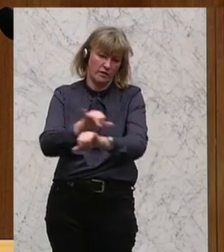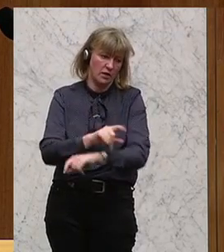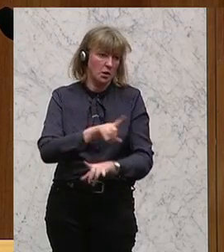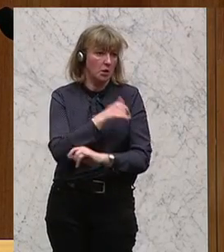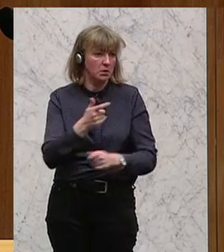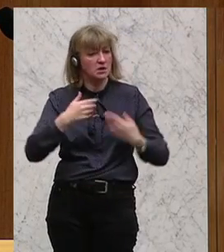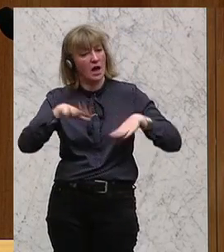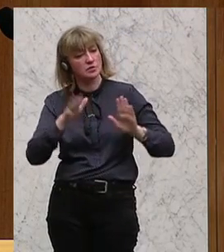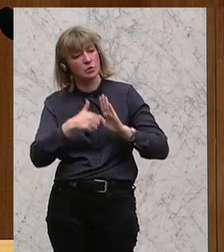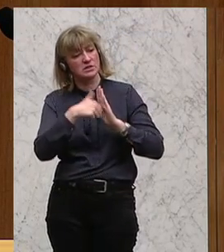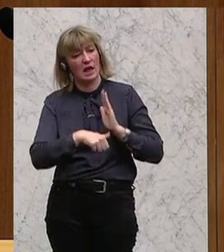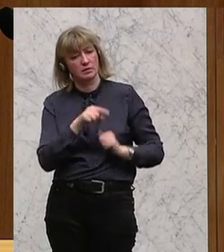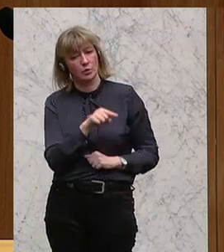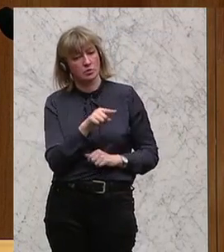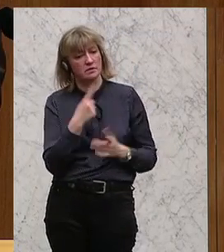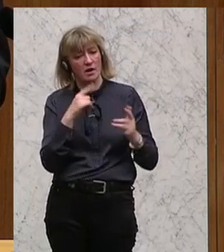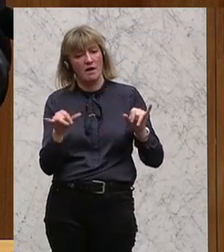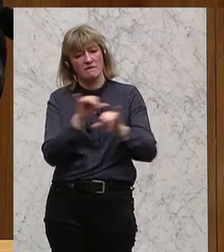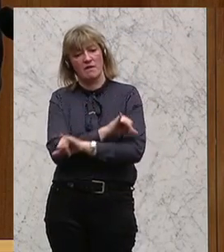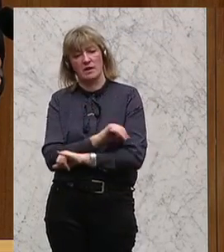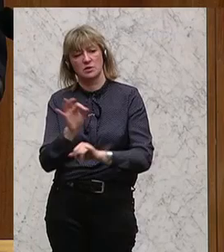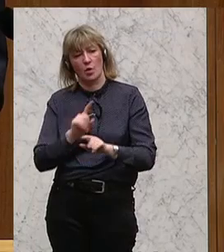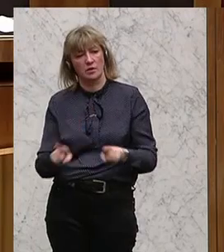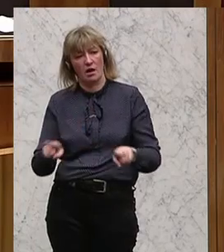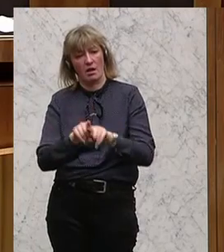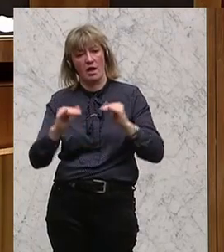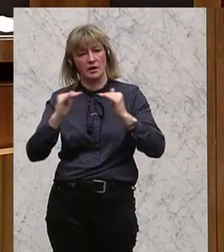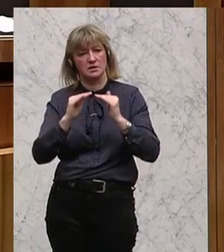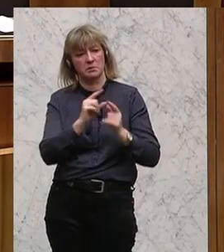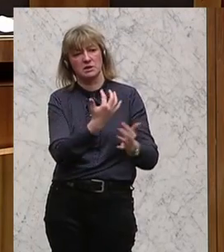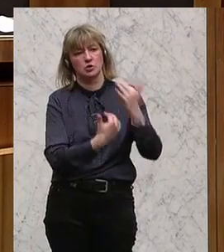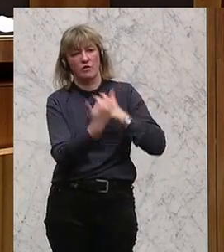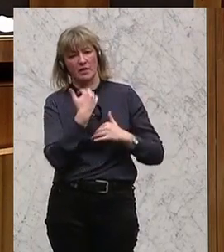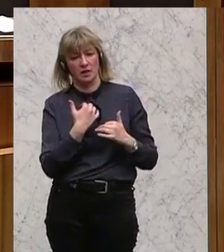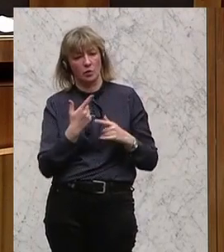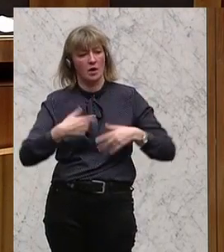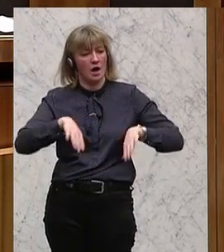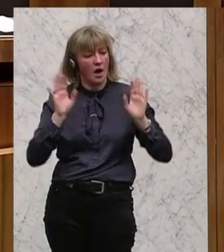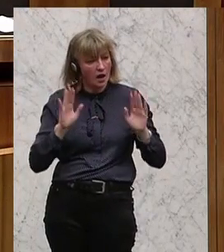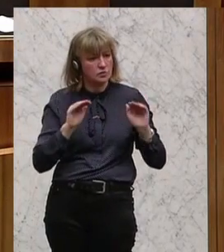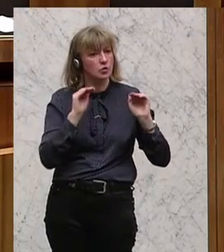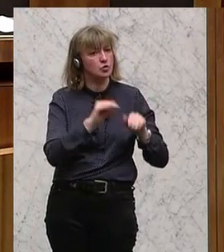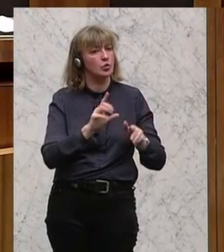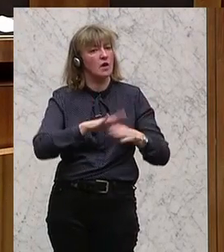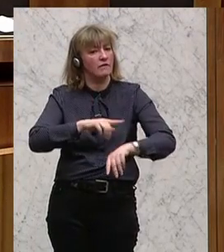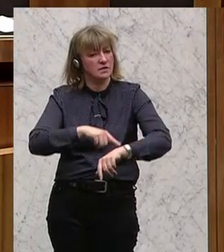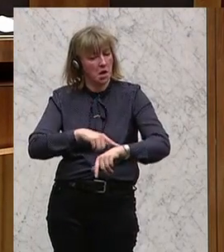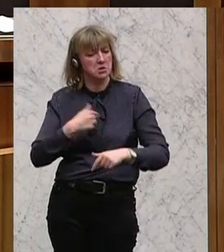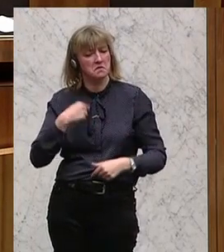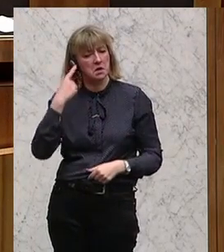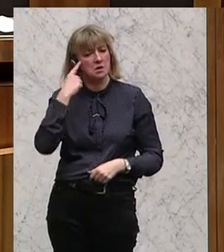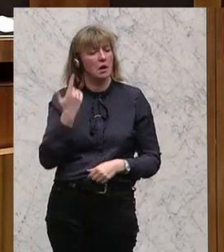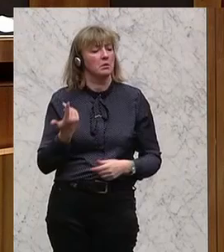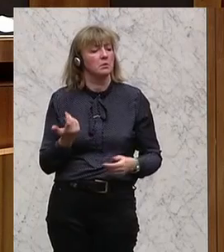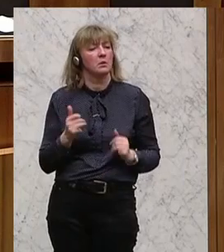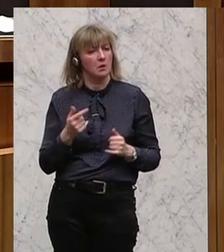den Asylstatus verwechselt oder gleichgesetzt mit der Zuwanderung. Asyl ist Schutz auf Zeit, und wir haben uns immer gedacht,